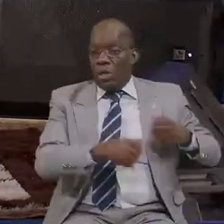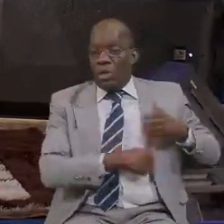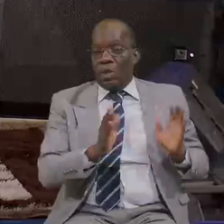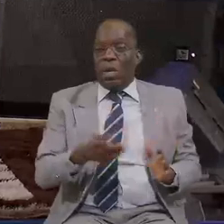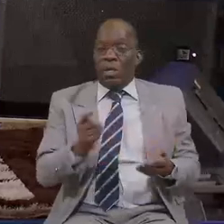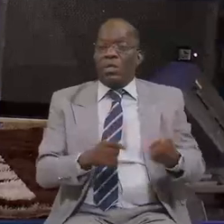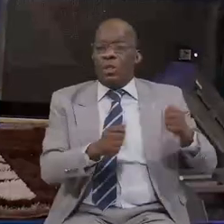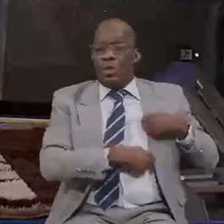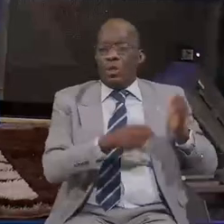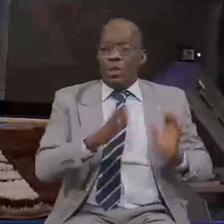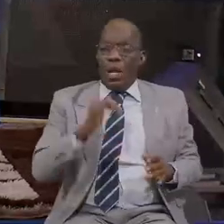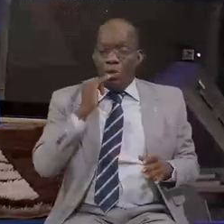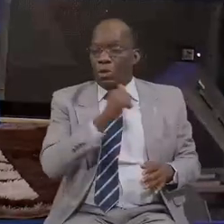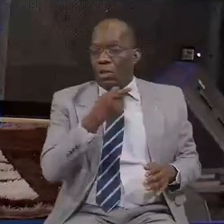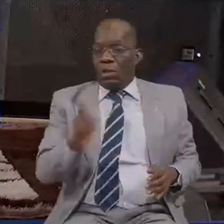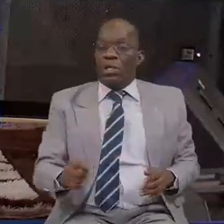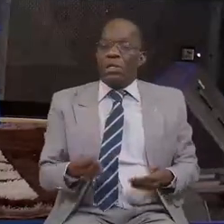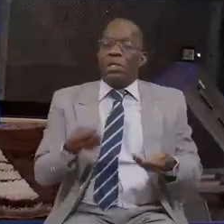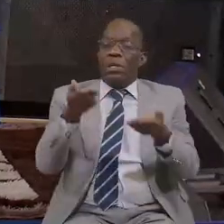ceci, et il le fait.